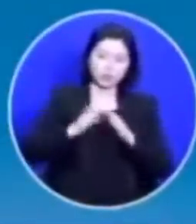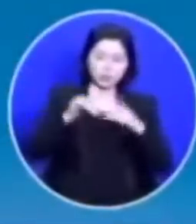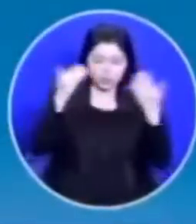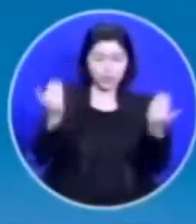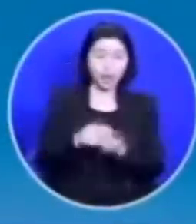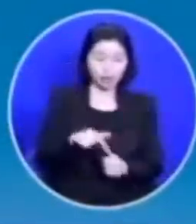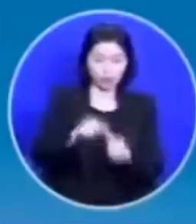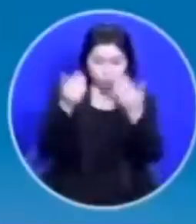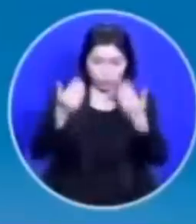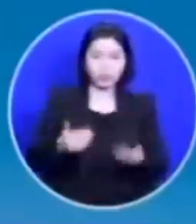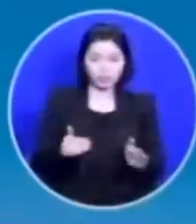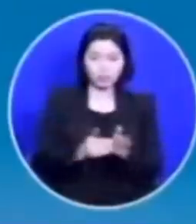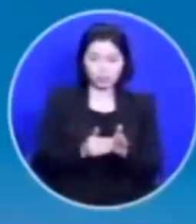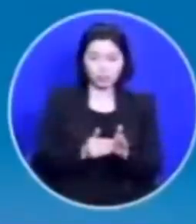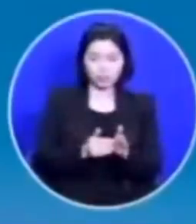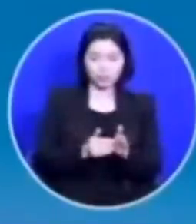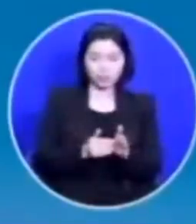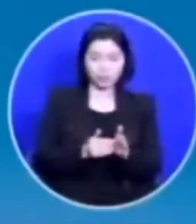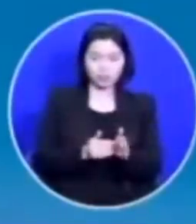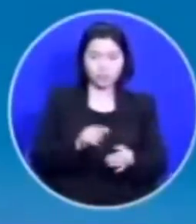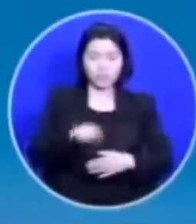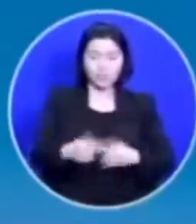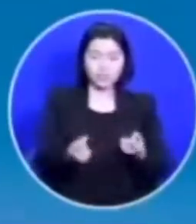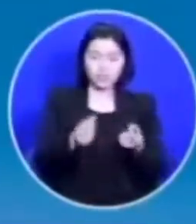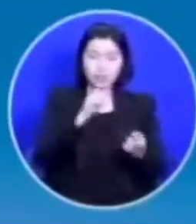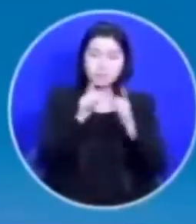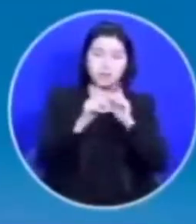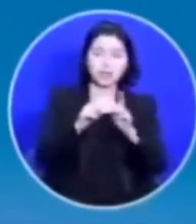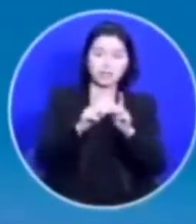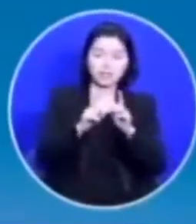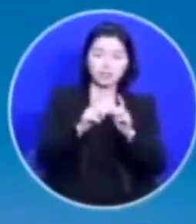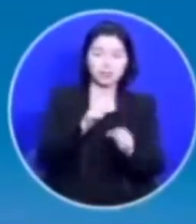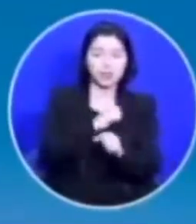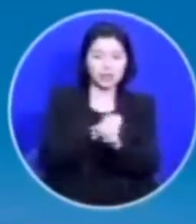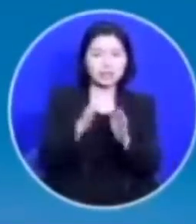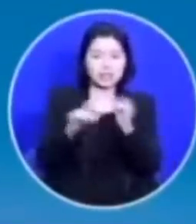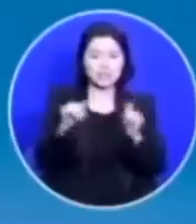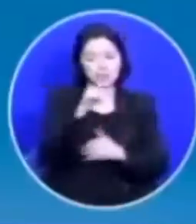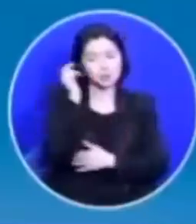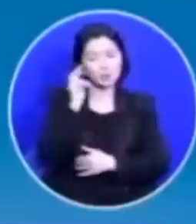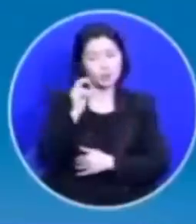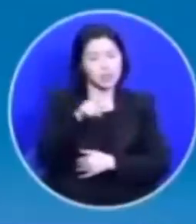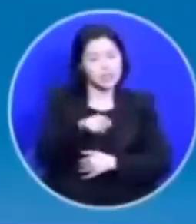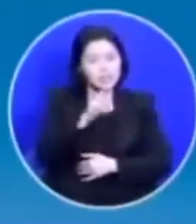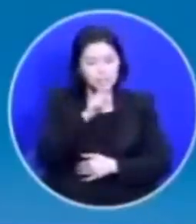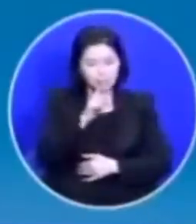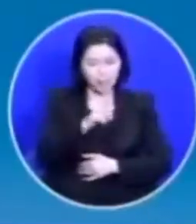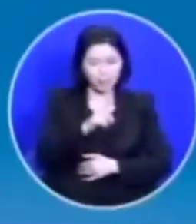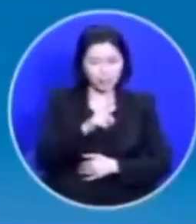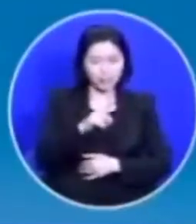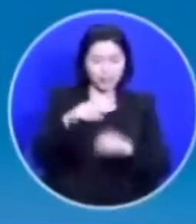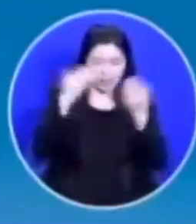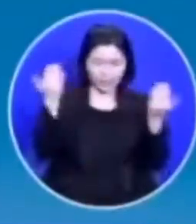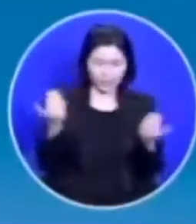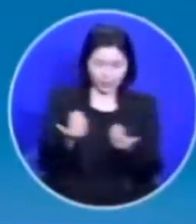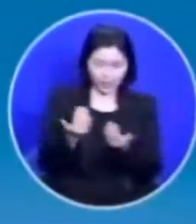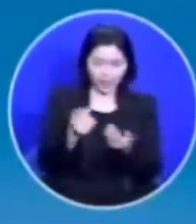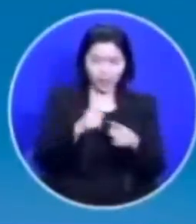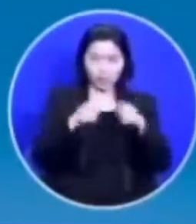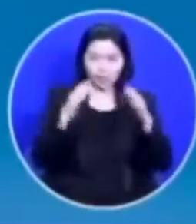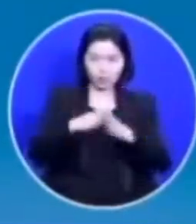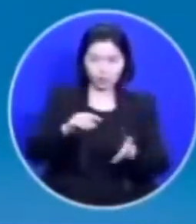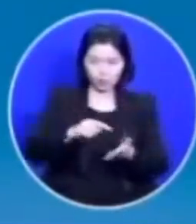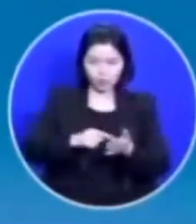받았어요 그렇게 말씀하실 분이 계실겁니다 그 말은 다 교회의 등록했고